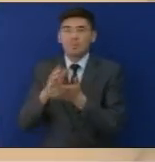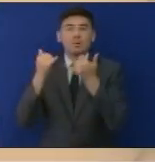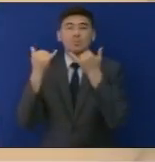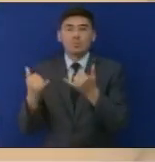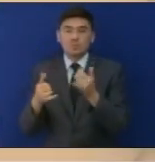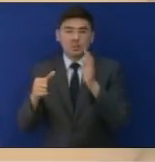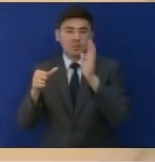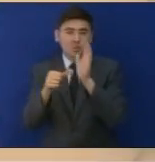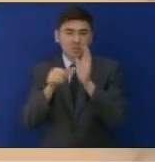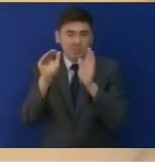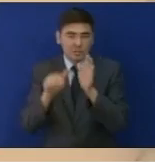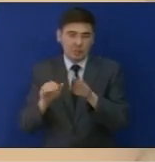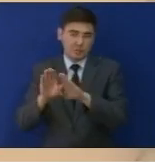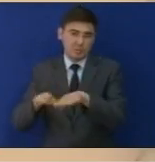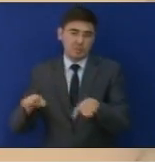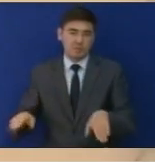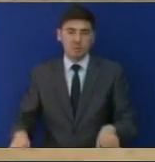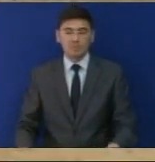около 6 тысяч ребят.